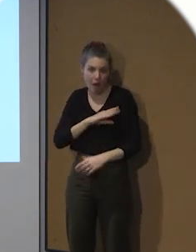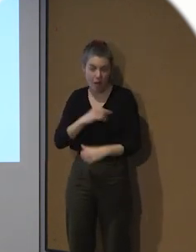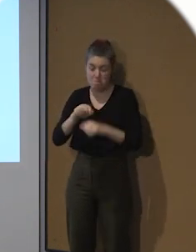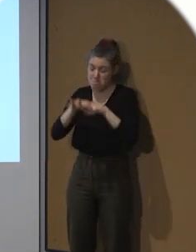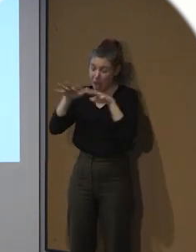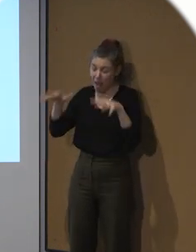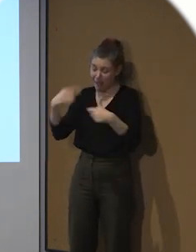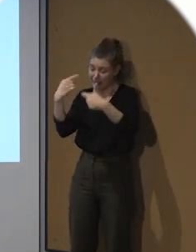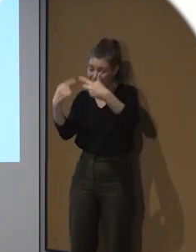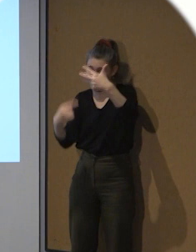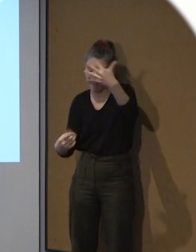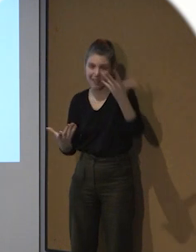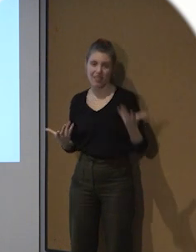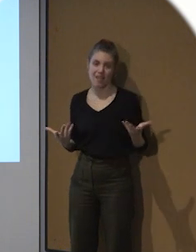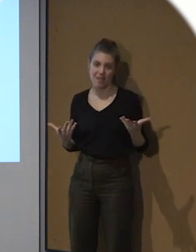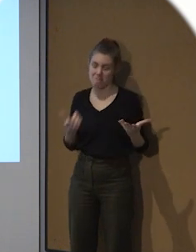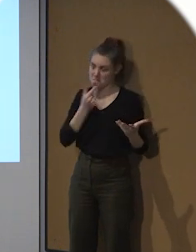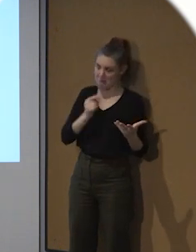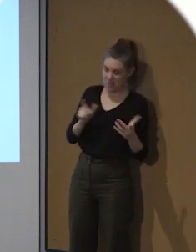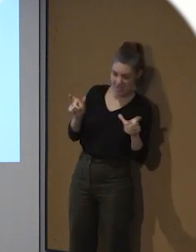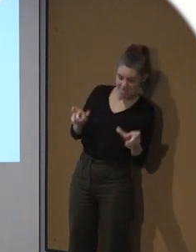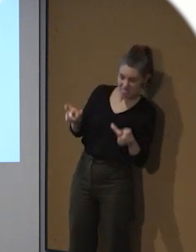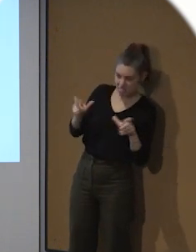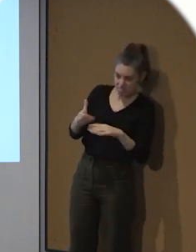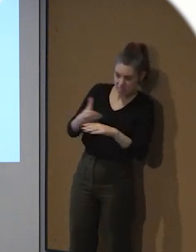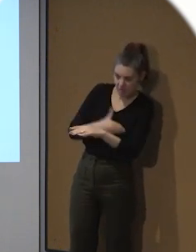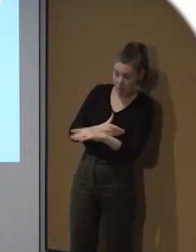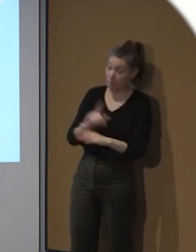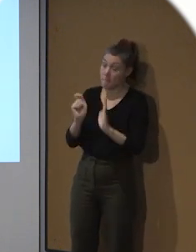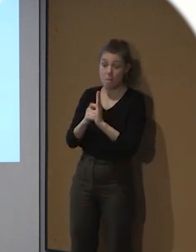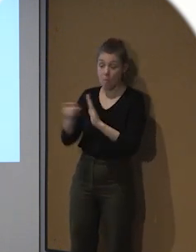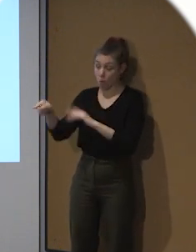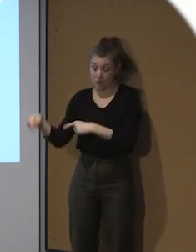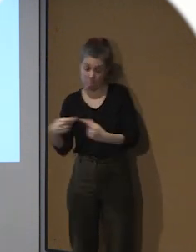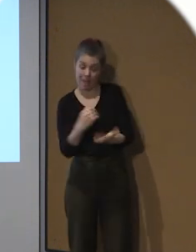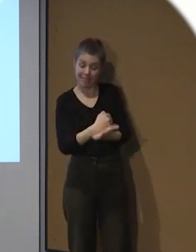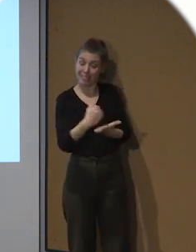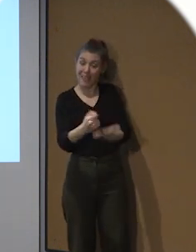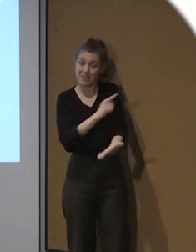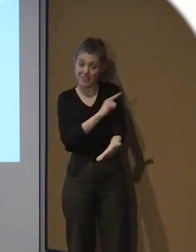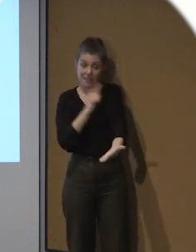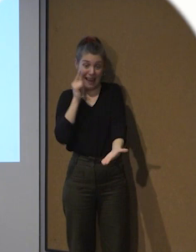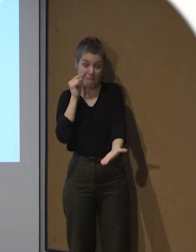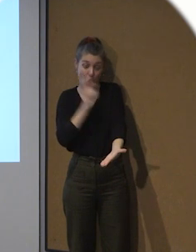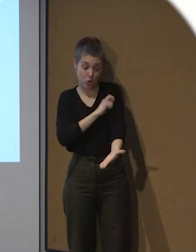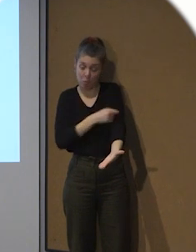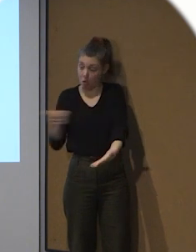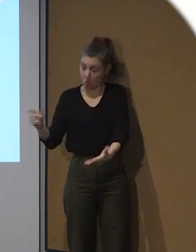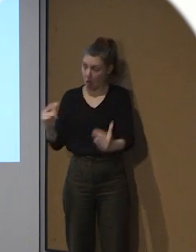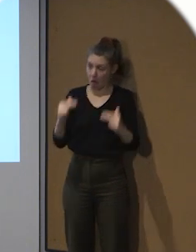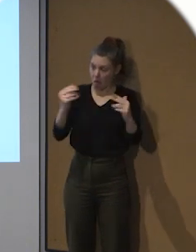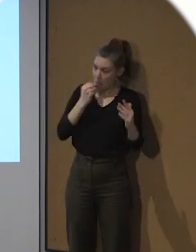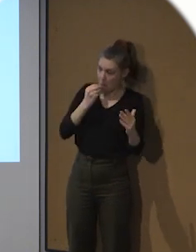c'est coronarien, mais l'épreuve d'effort ne va rien montrer. Donc par contre, sur ces personnes-là, c'est très important de les interroger, de